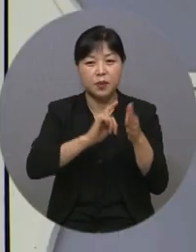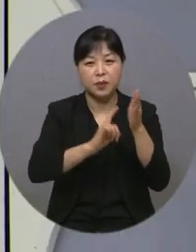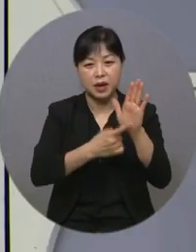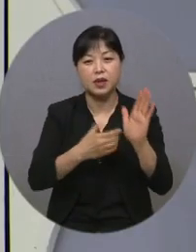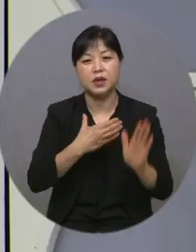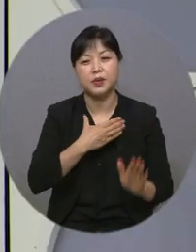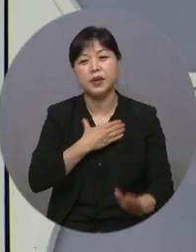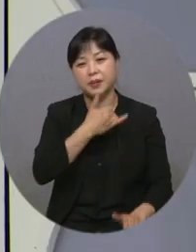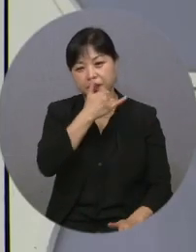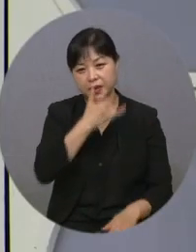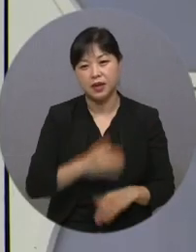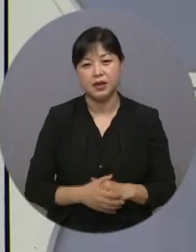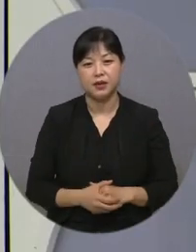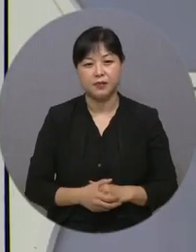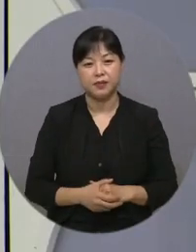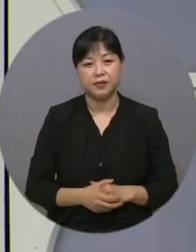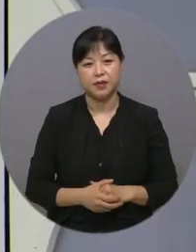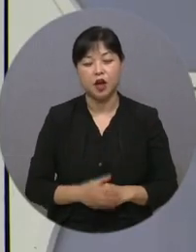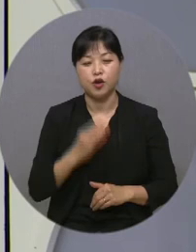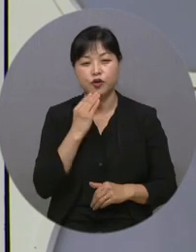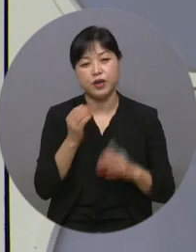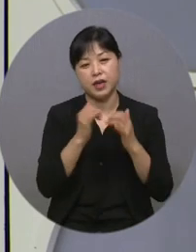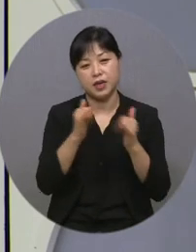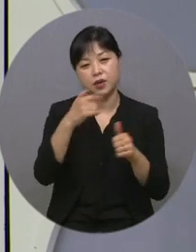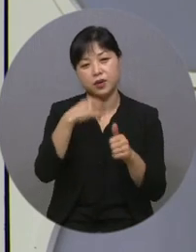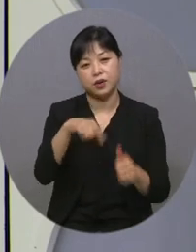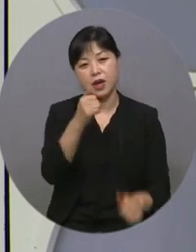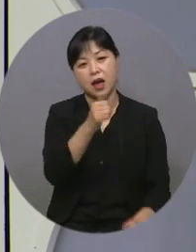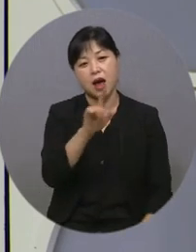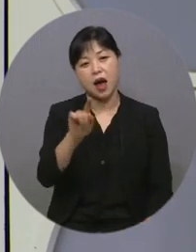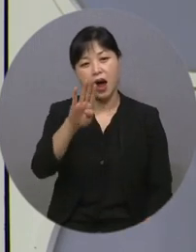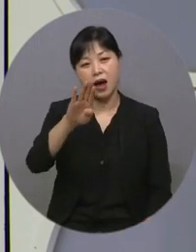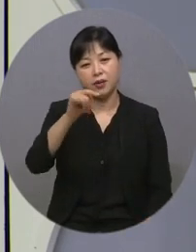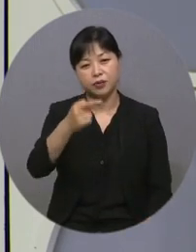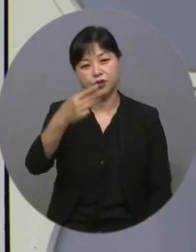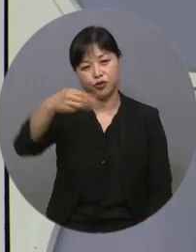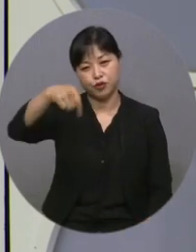유태인의 교육에 하부르타 교육이라는 게 있어요. 예. 그게 이제